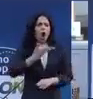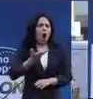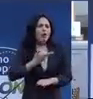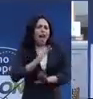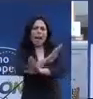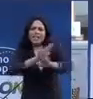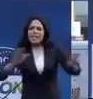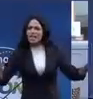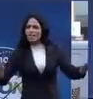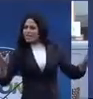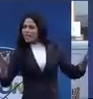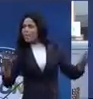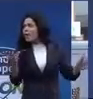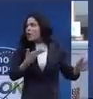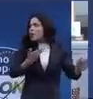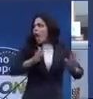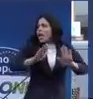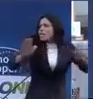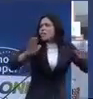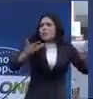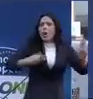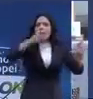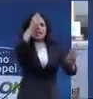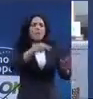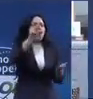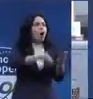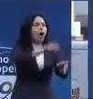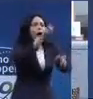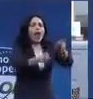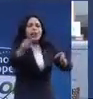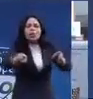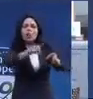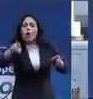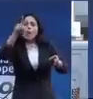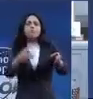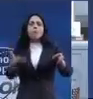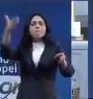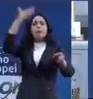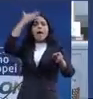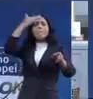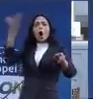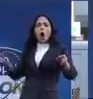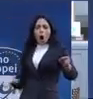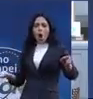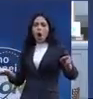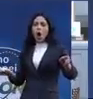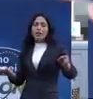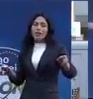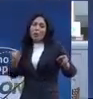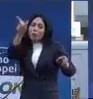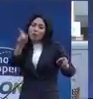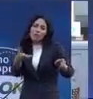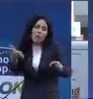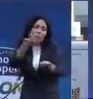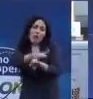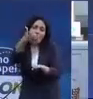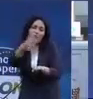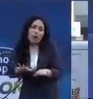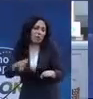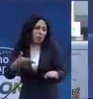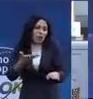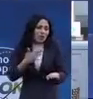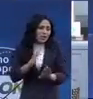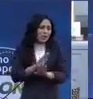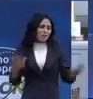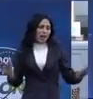esiste ma non esiste per rispetto agli elettori oltre che alla memoria della persona che è perché non si